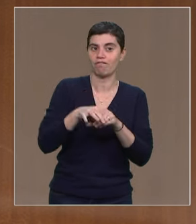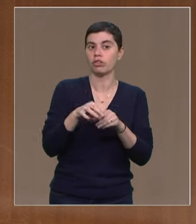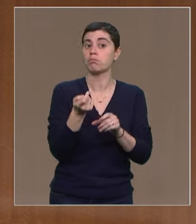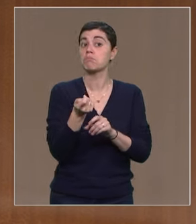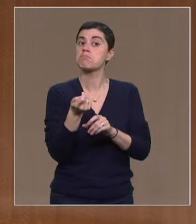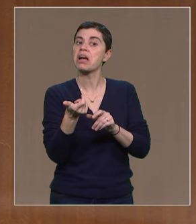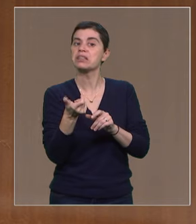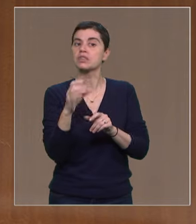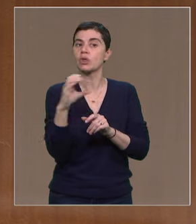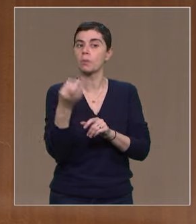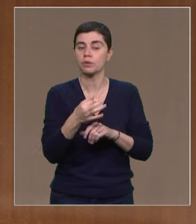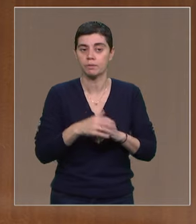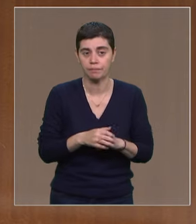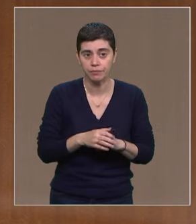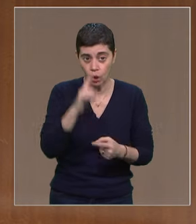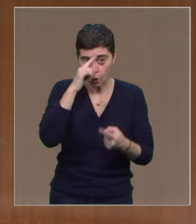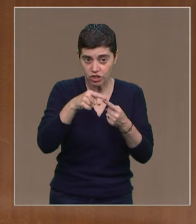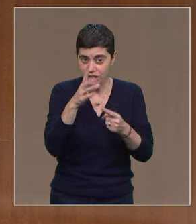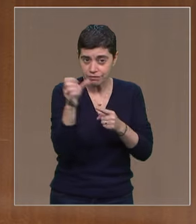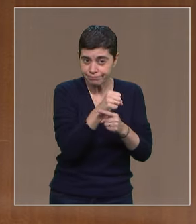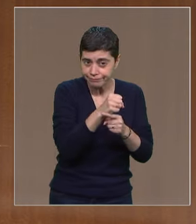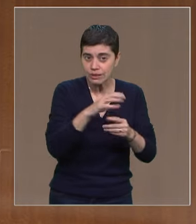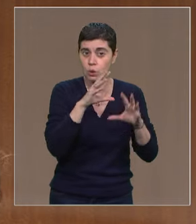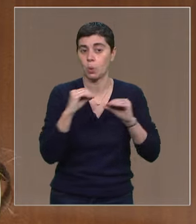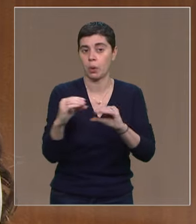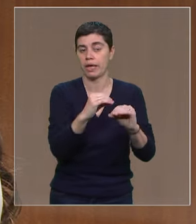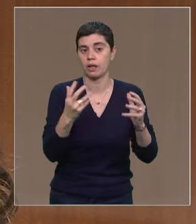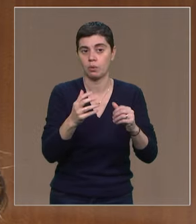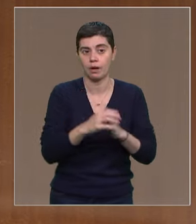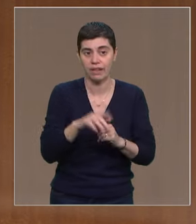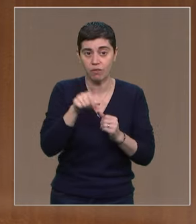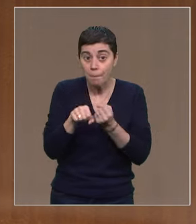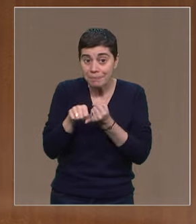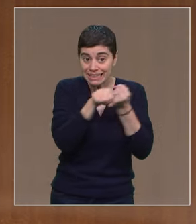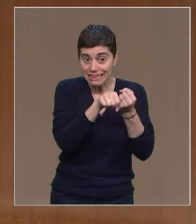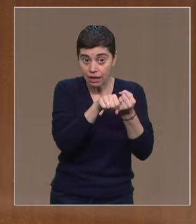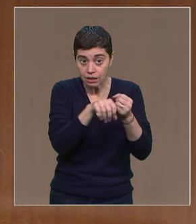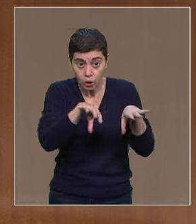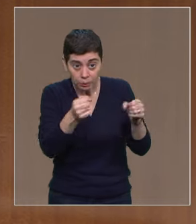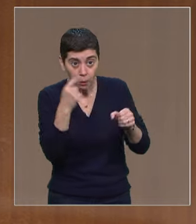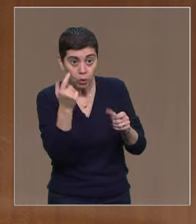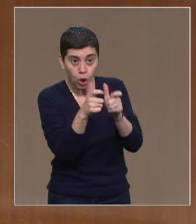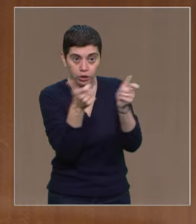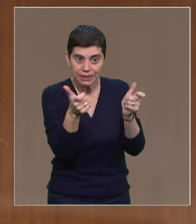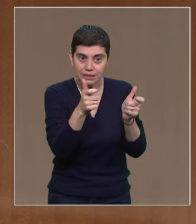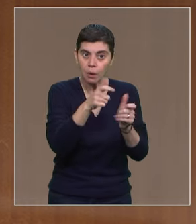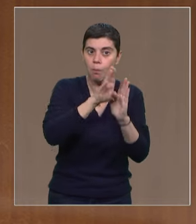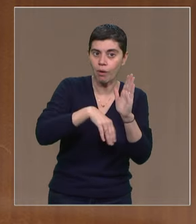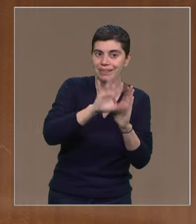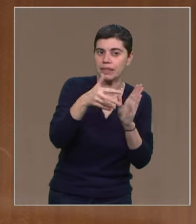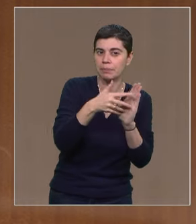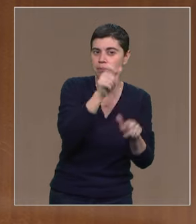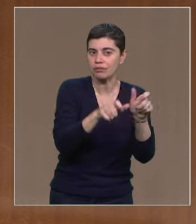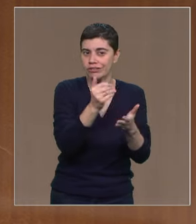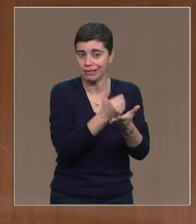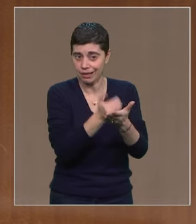porte des enjeux concrets, celle de valoriser effectivement le mécénat de compétences pour les entreprises de moins de 5 000 salariés, mais